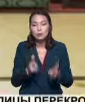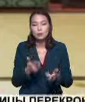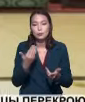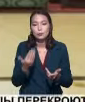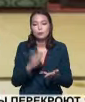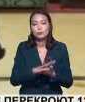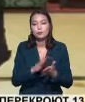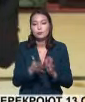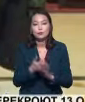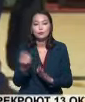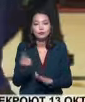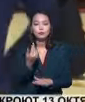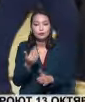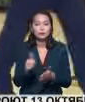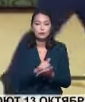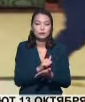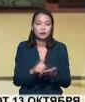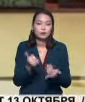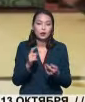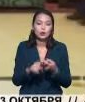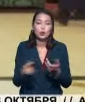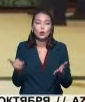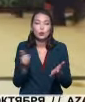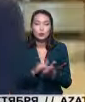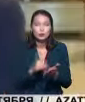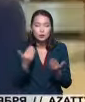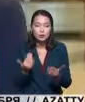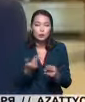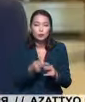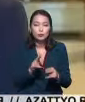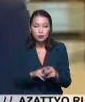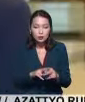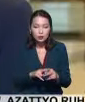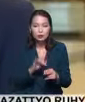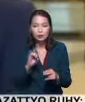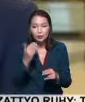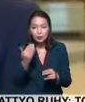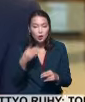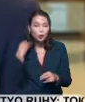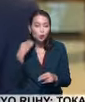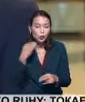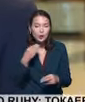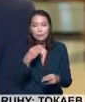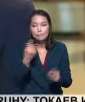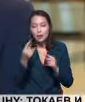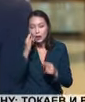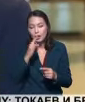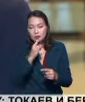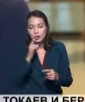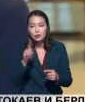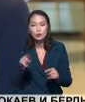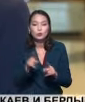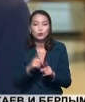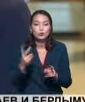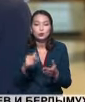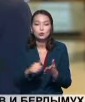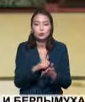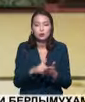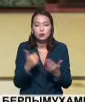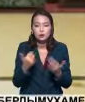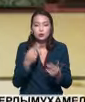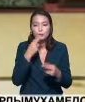меморандумов, первый документ касается установления прямых авиасообщений между Казахстаном и Туркменистаном, а также второй документ